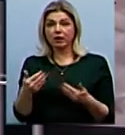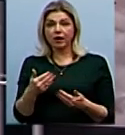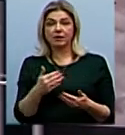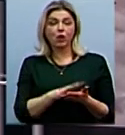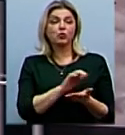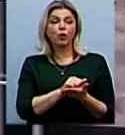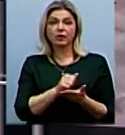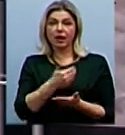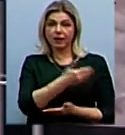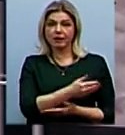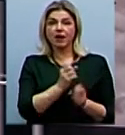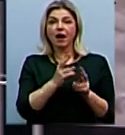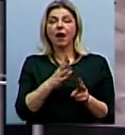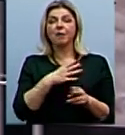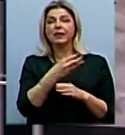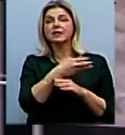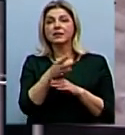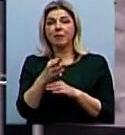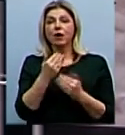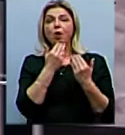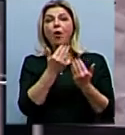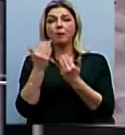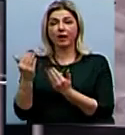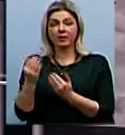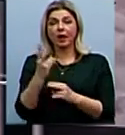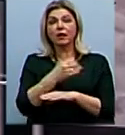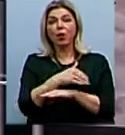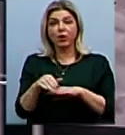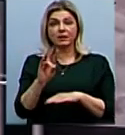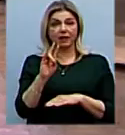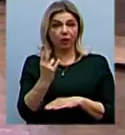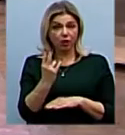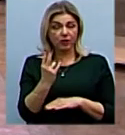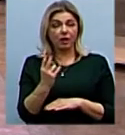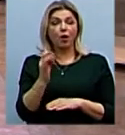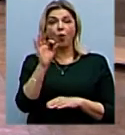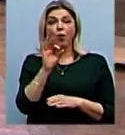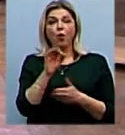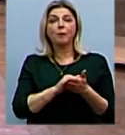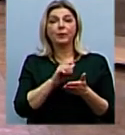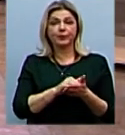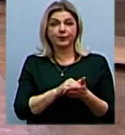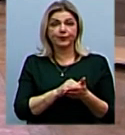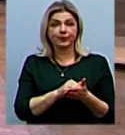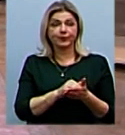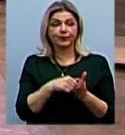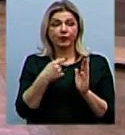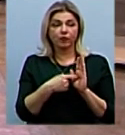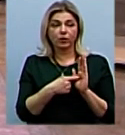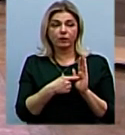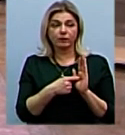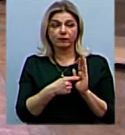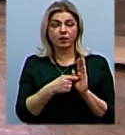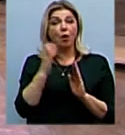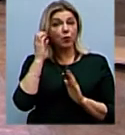знімали опитування на вулиці Миколаєва. Теж доволі показова ситуація, навіть з приводу того. Продовжимо після того, як